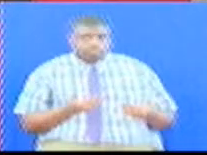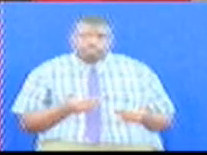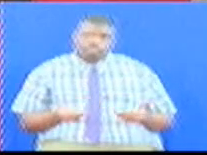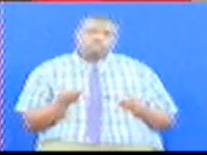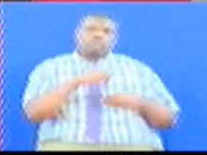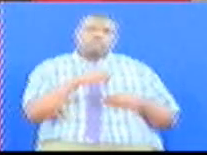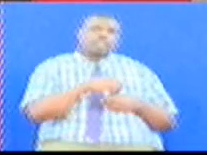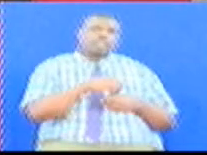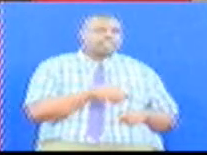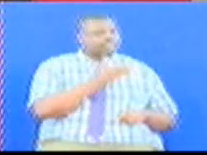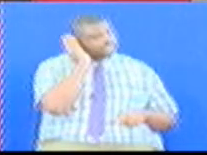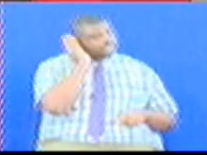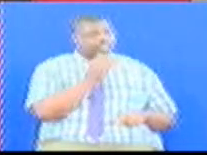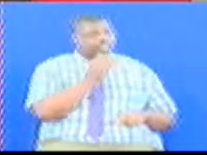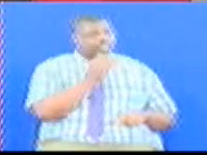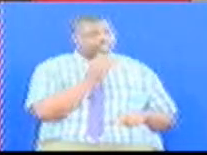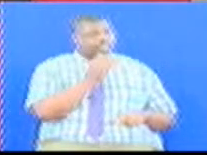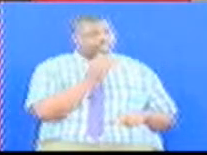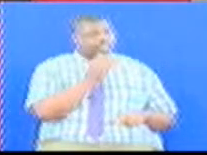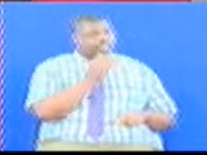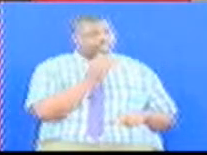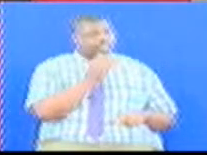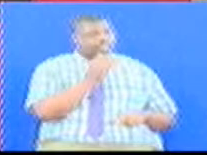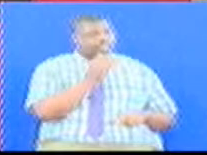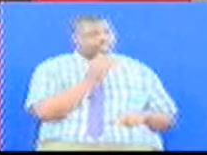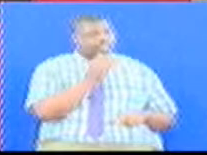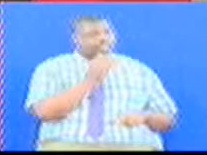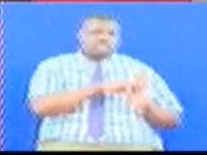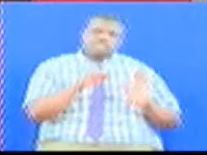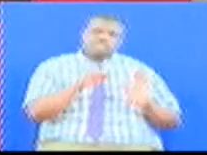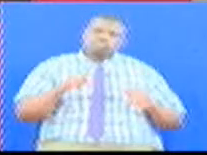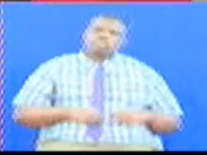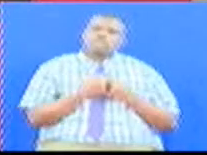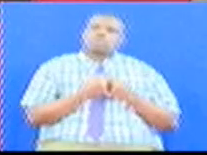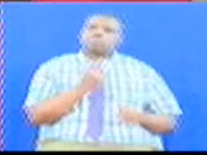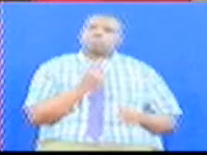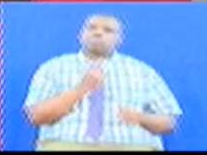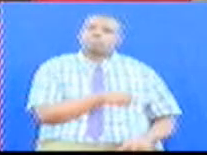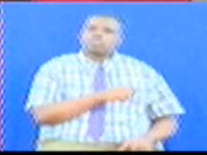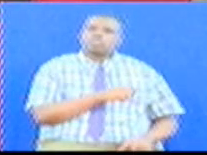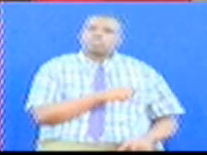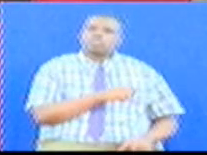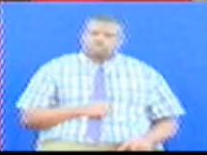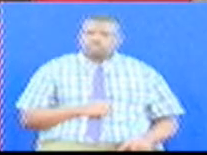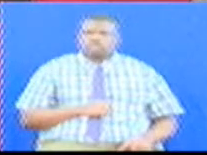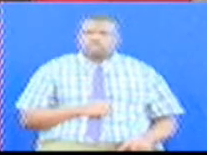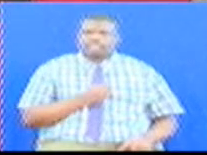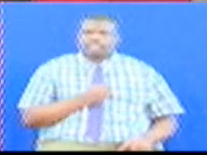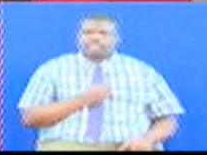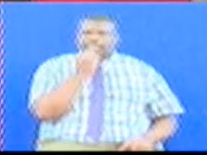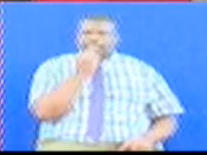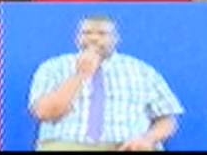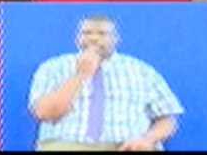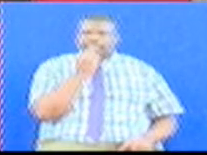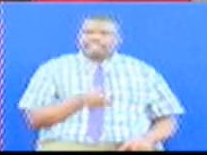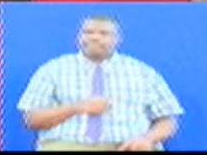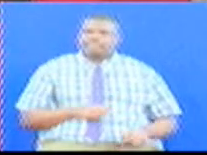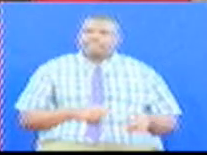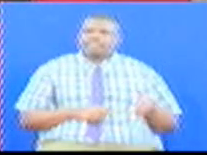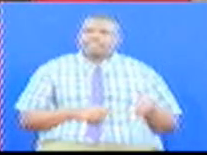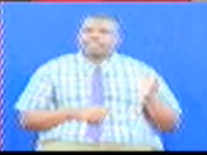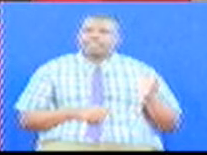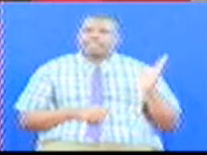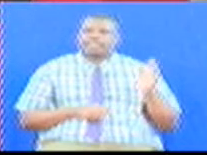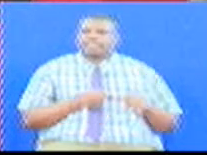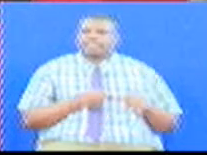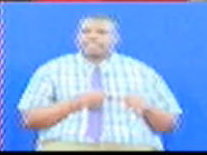serikali kwa maana ya waziri huko utaratibu wa mgongano taarifa wa kimo taarifa jamani taarifa wanatoa